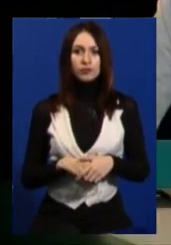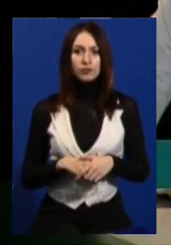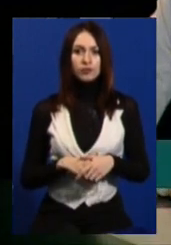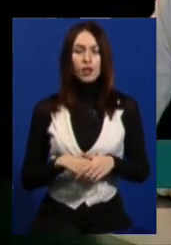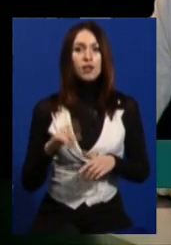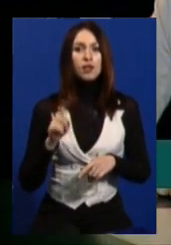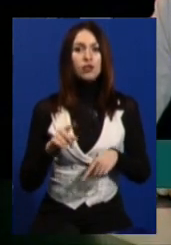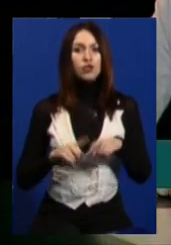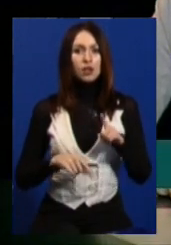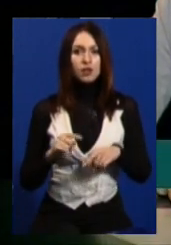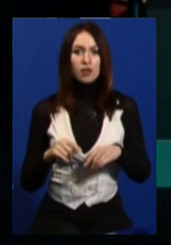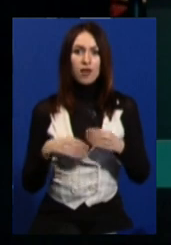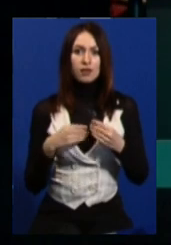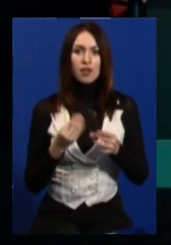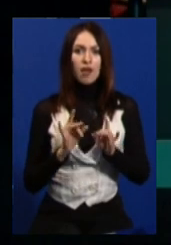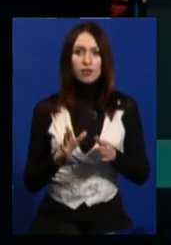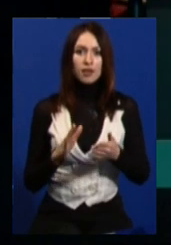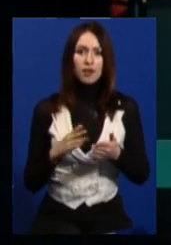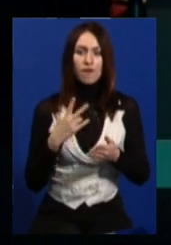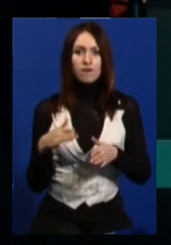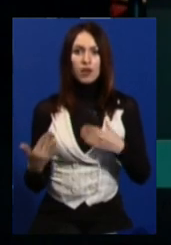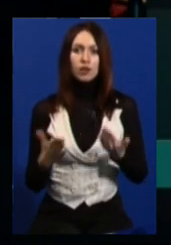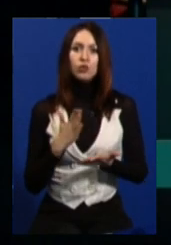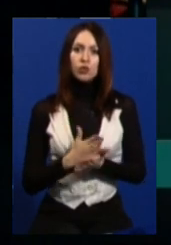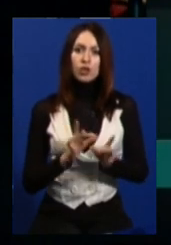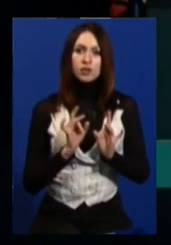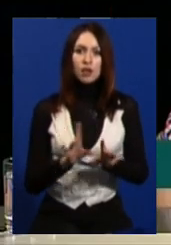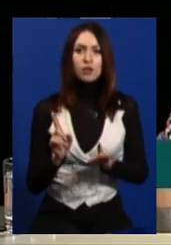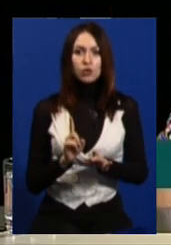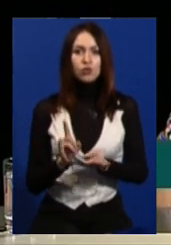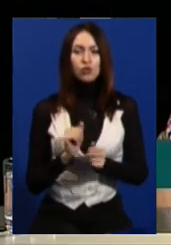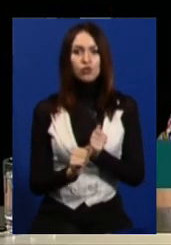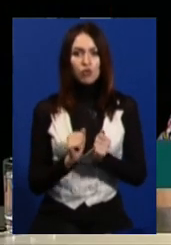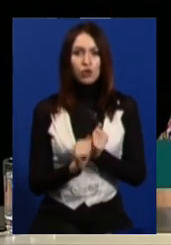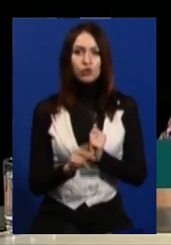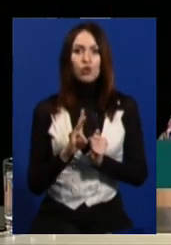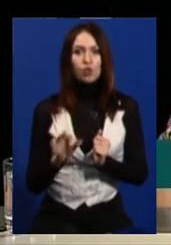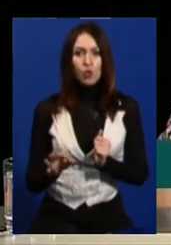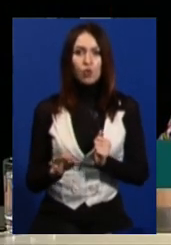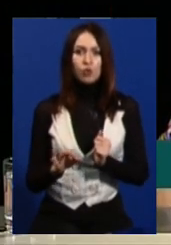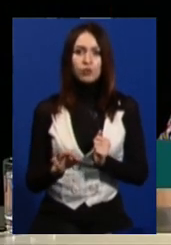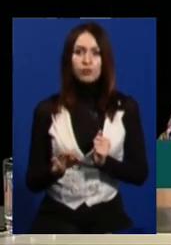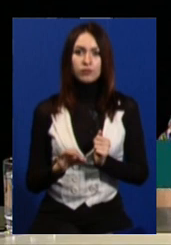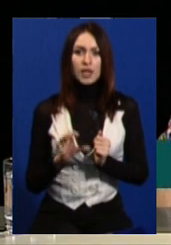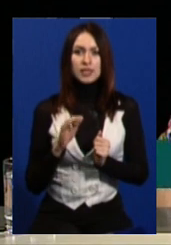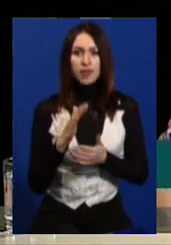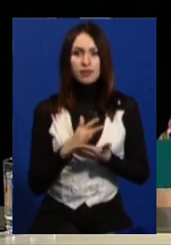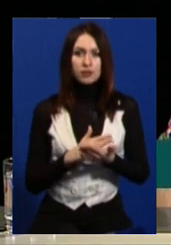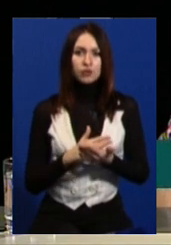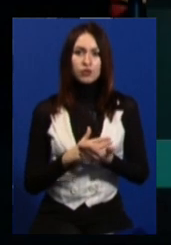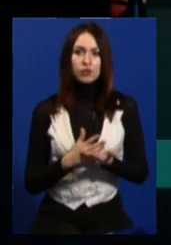Причем иногда данные варьируют. То есть есть данные, что и чаще, но статистически где-то один на